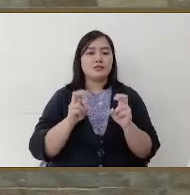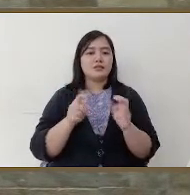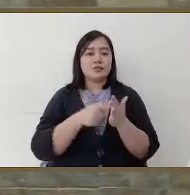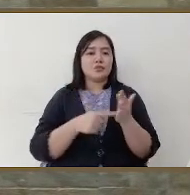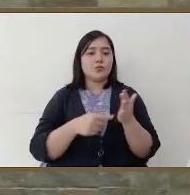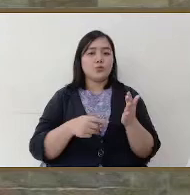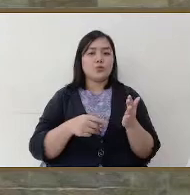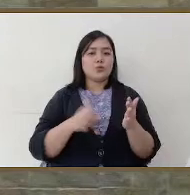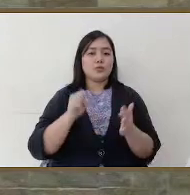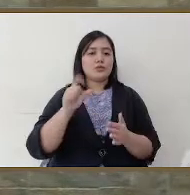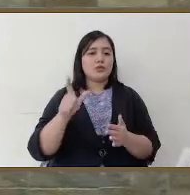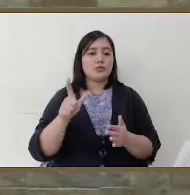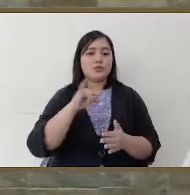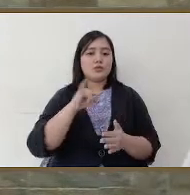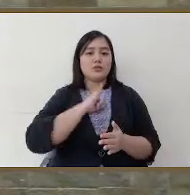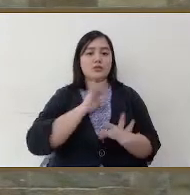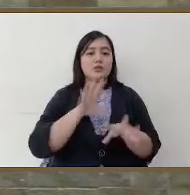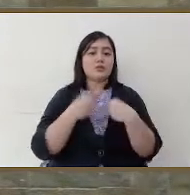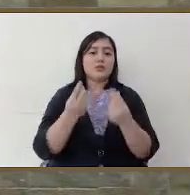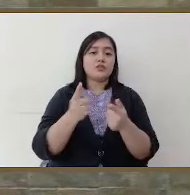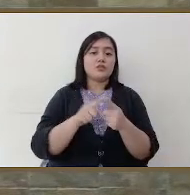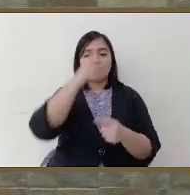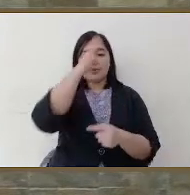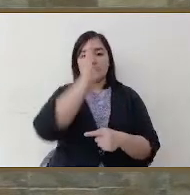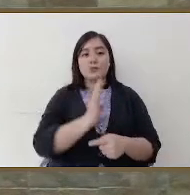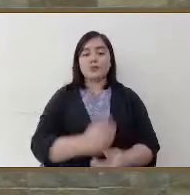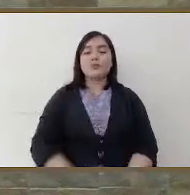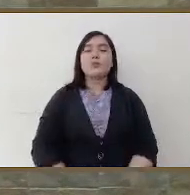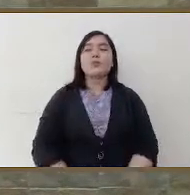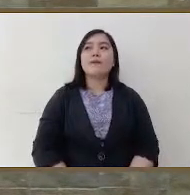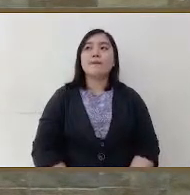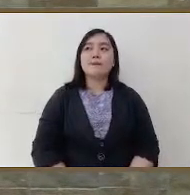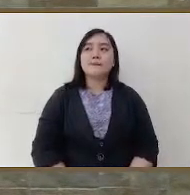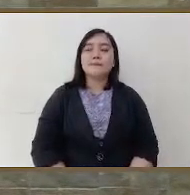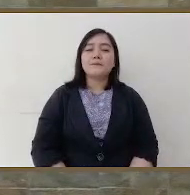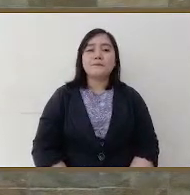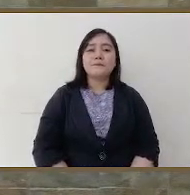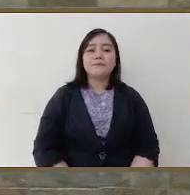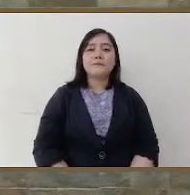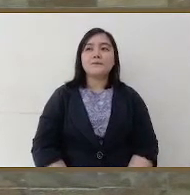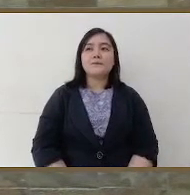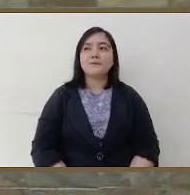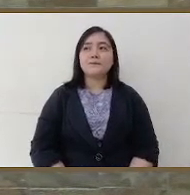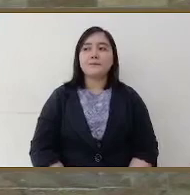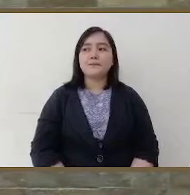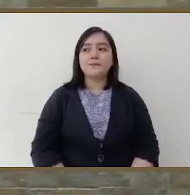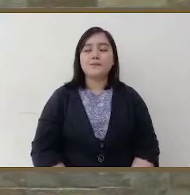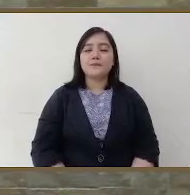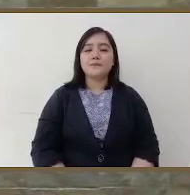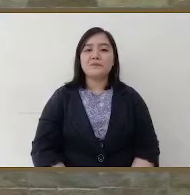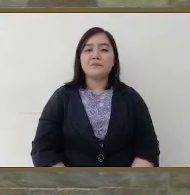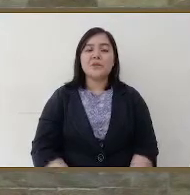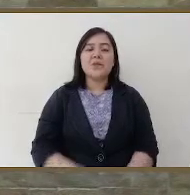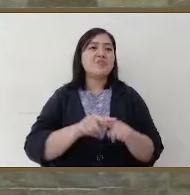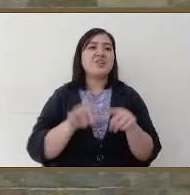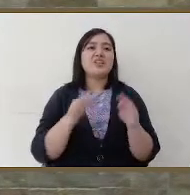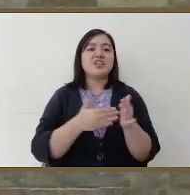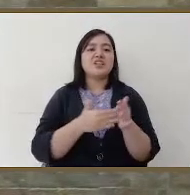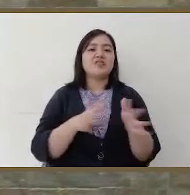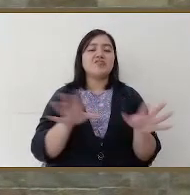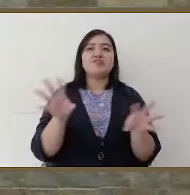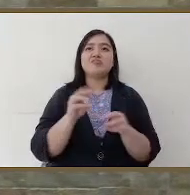Ako lamang nakakita. Parang nakikita ko na sinasabi ng Panginoon sa kanya, David, wala kang mairirender.